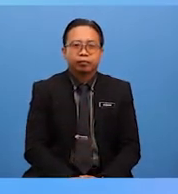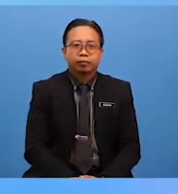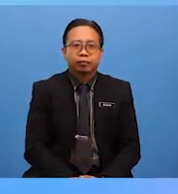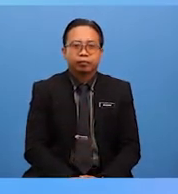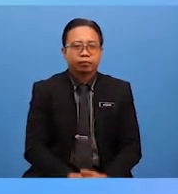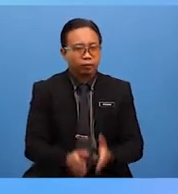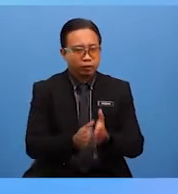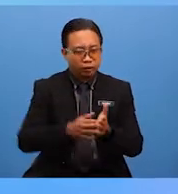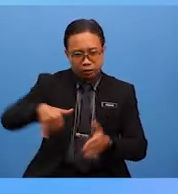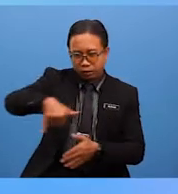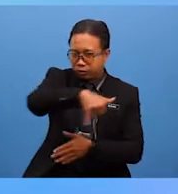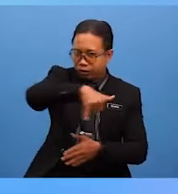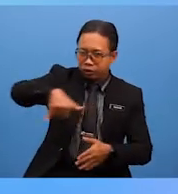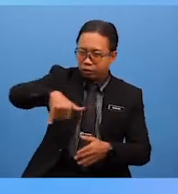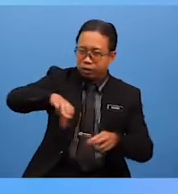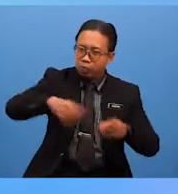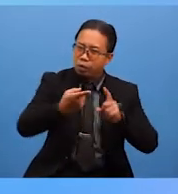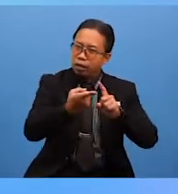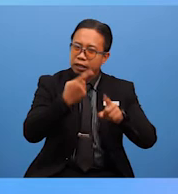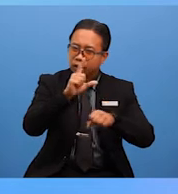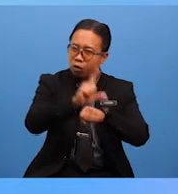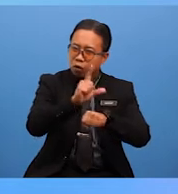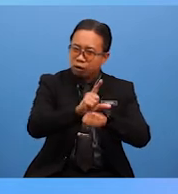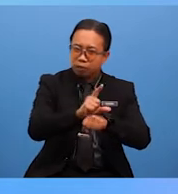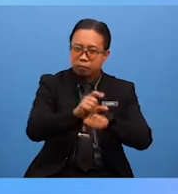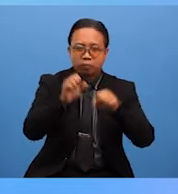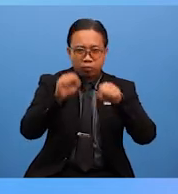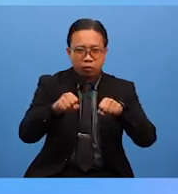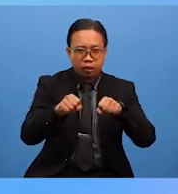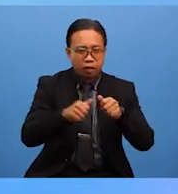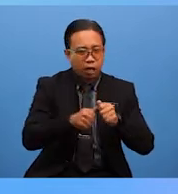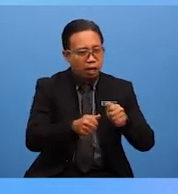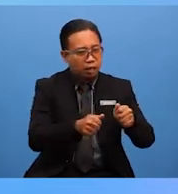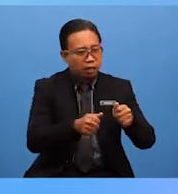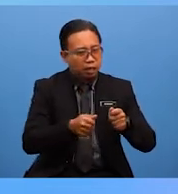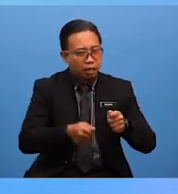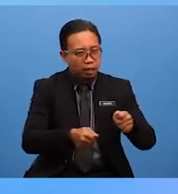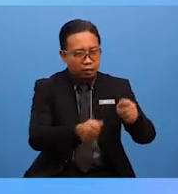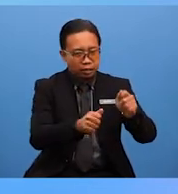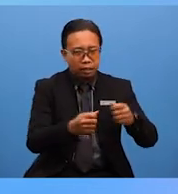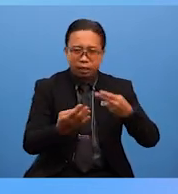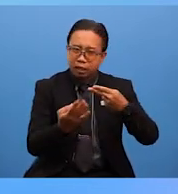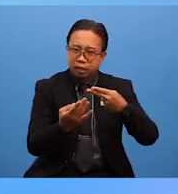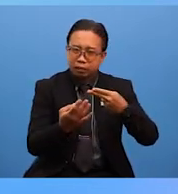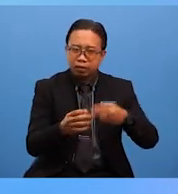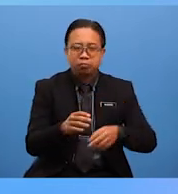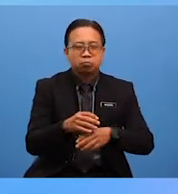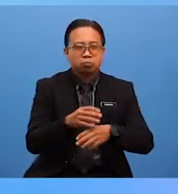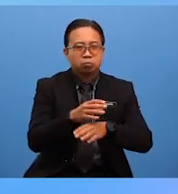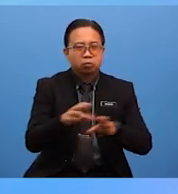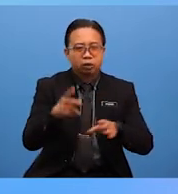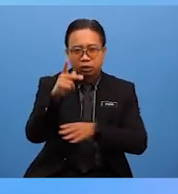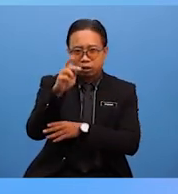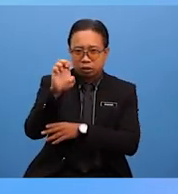setrika diperbuat daripada logam yang boleh mengalirkan HB dan mengingatkan kedutan pada